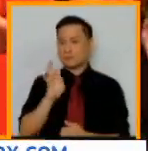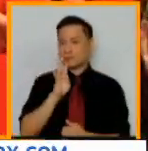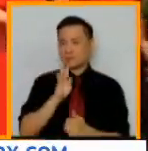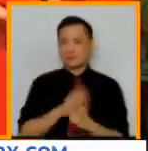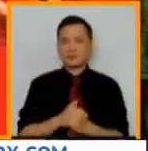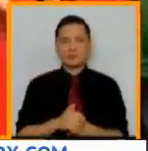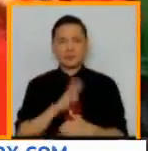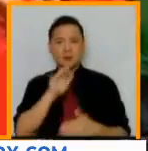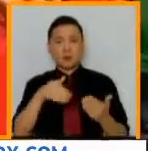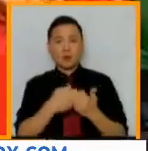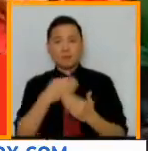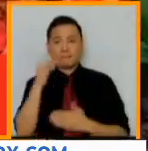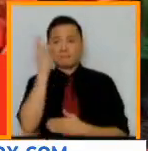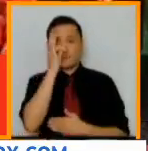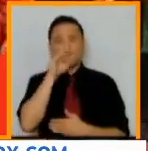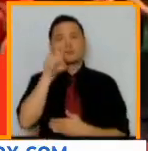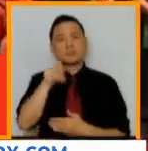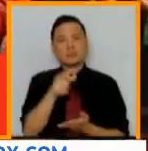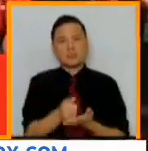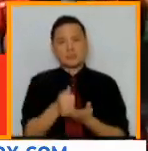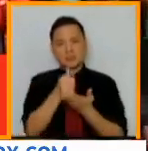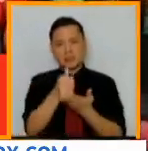nangangailangan ng tulong,